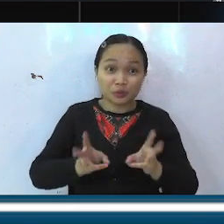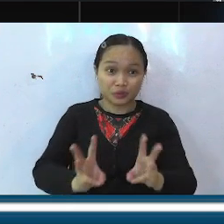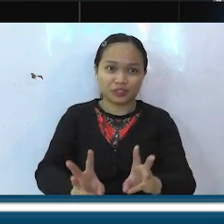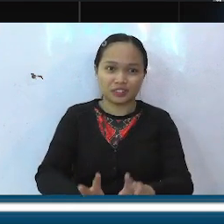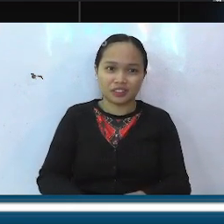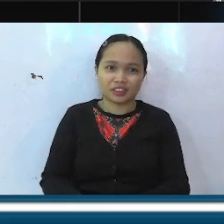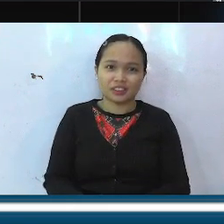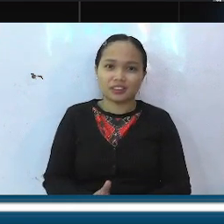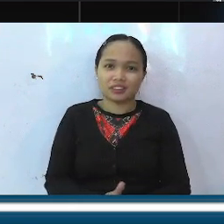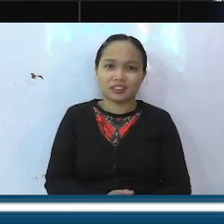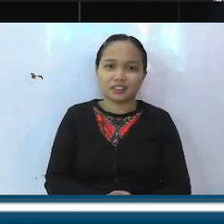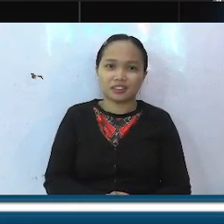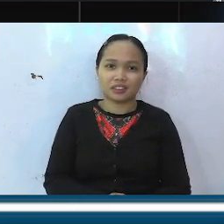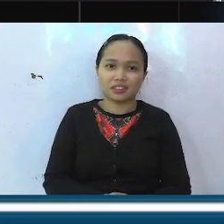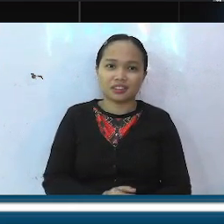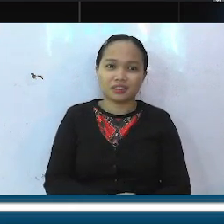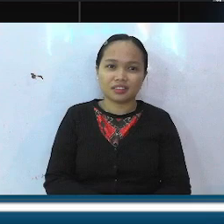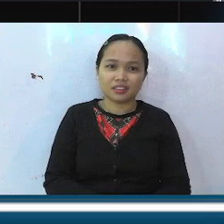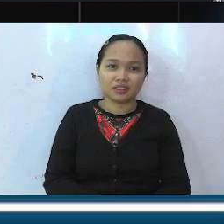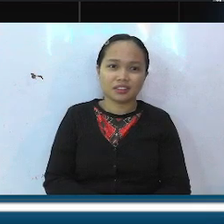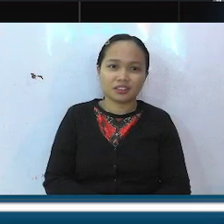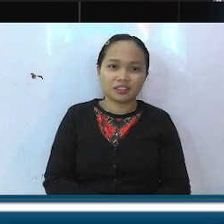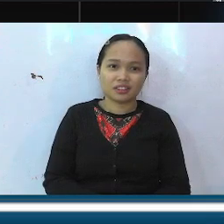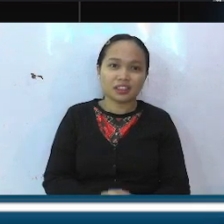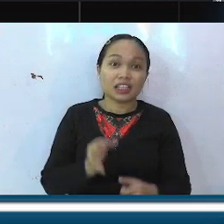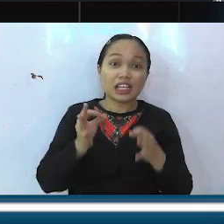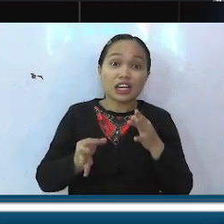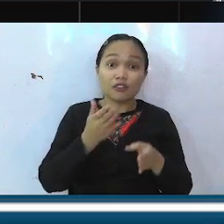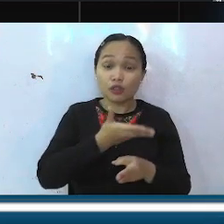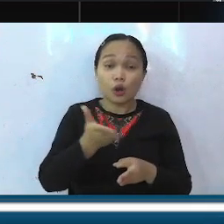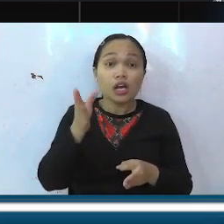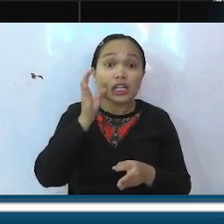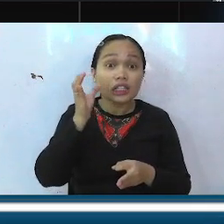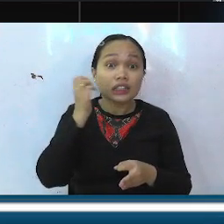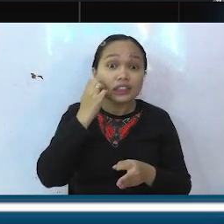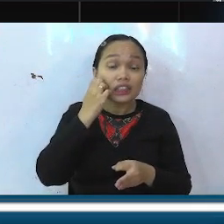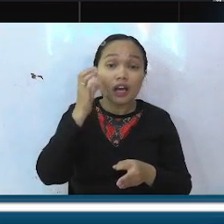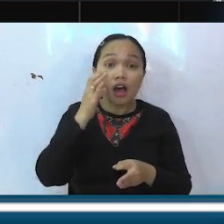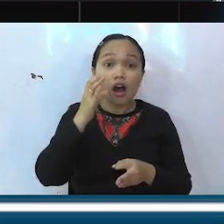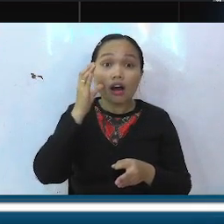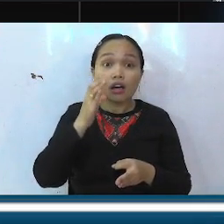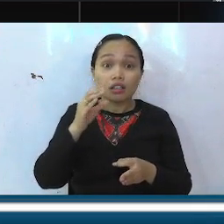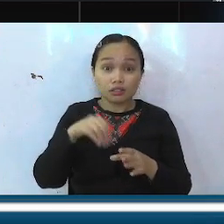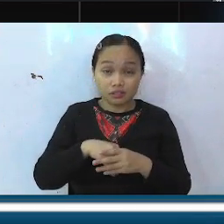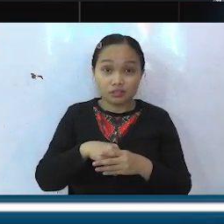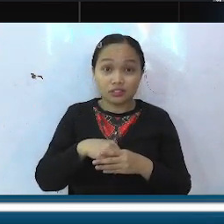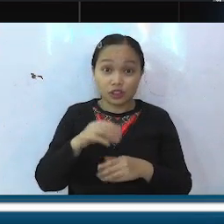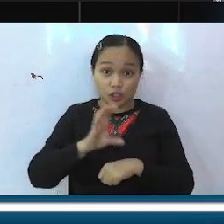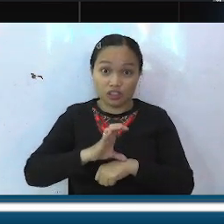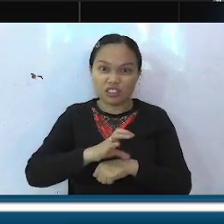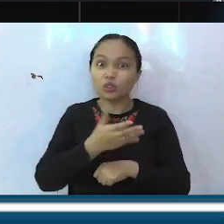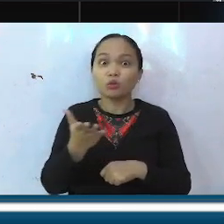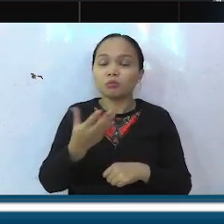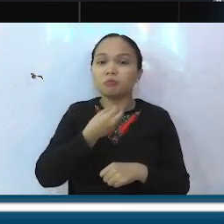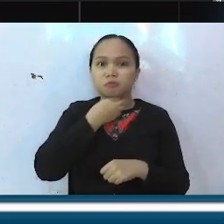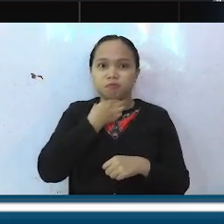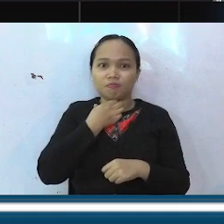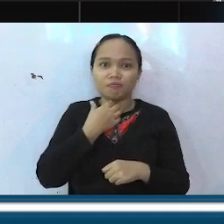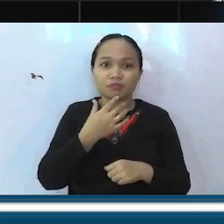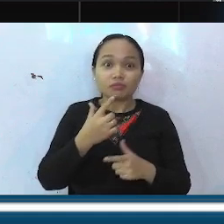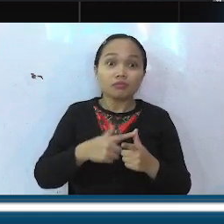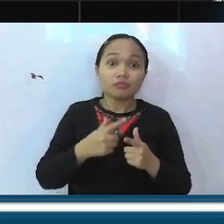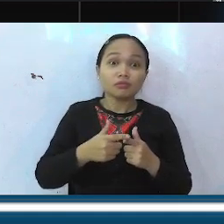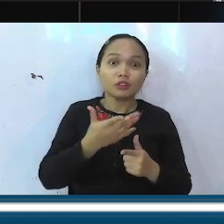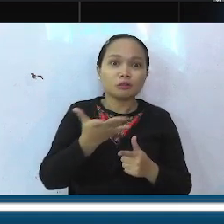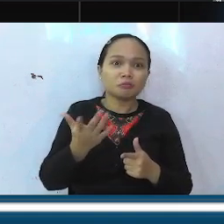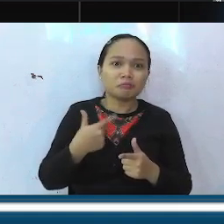kasamaan ni si Roy na talagang sobra. Kumain ka ng candy sa loob ng simbahan, talaga namang machuchok ka. Bakit? Eh talaga namang may